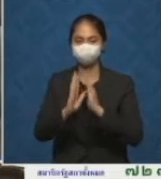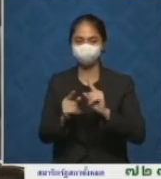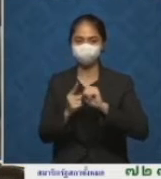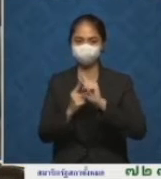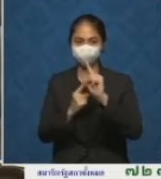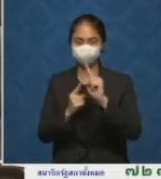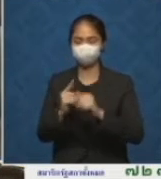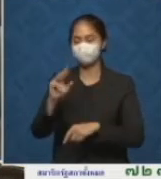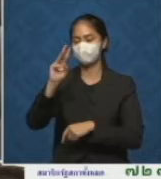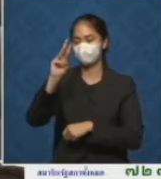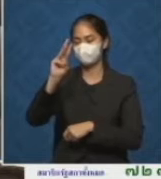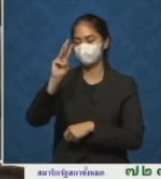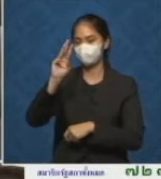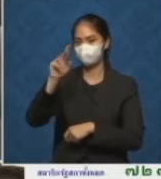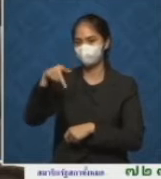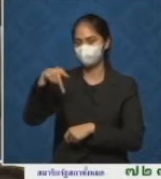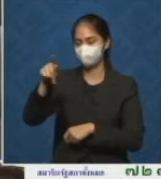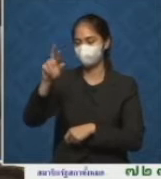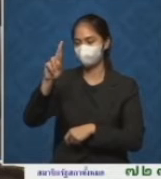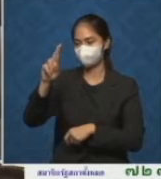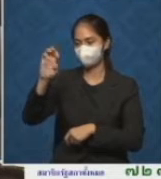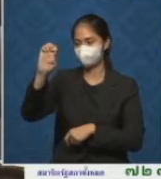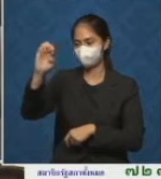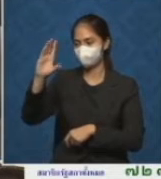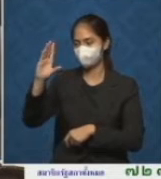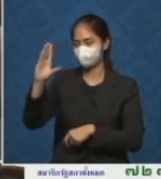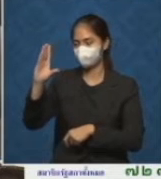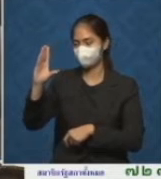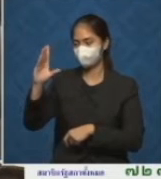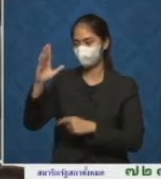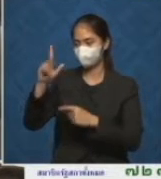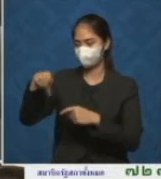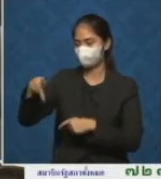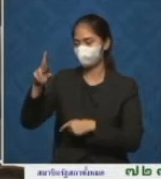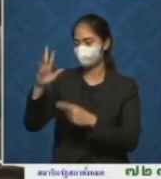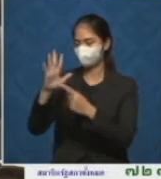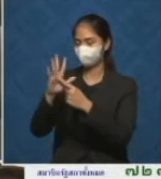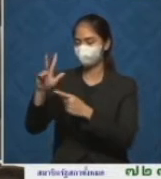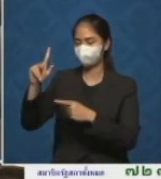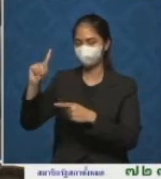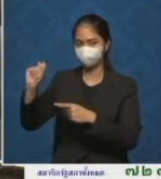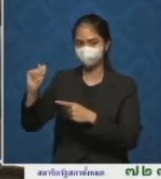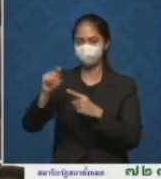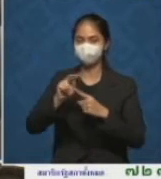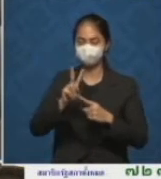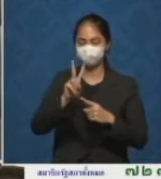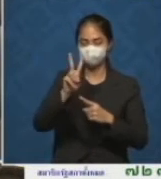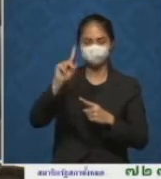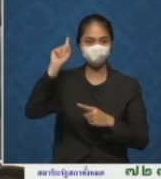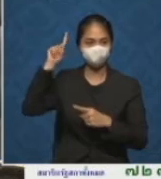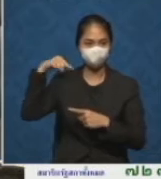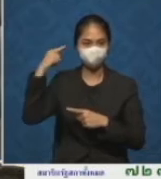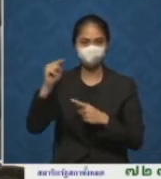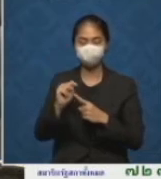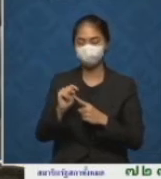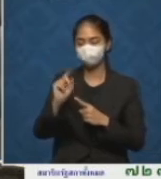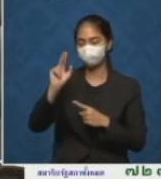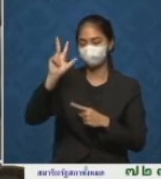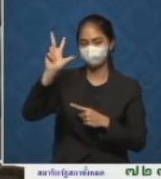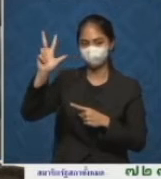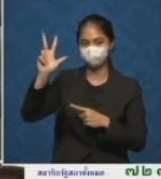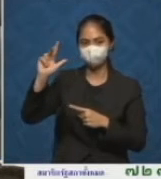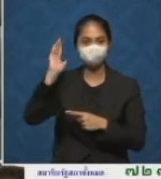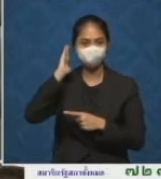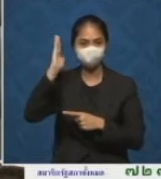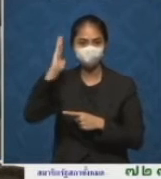ปฏิพัฒน์สันติภาดา 2. พิมพ์การจิรติวิราปกรณ์ 3. พ